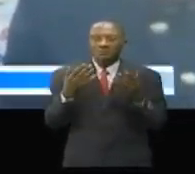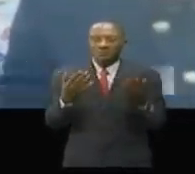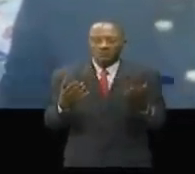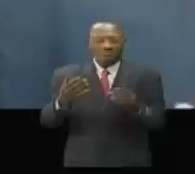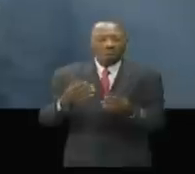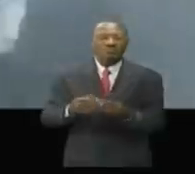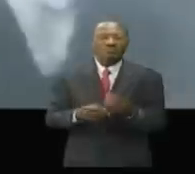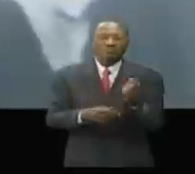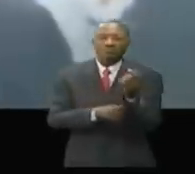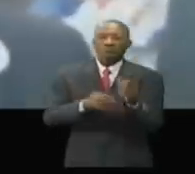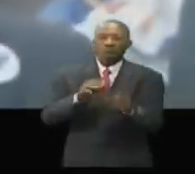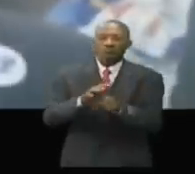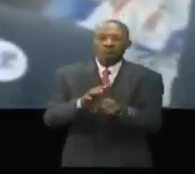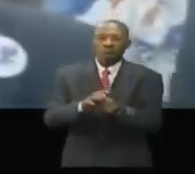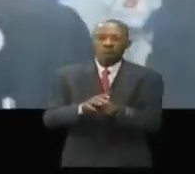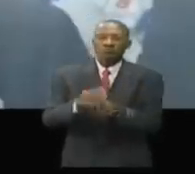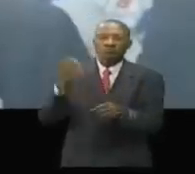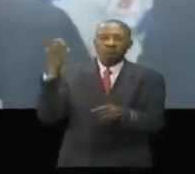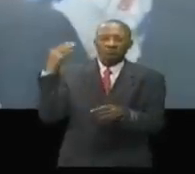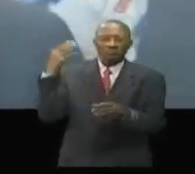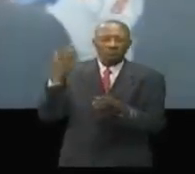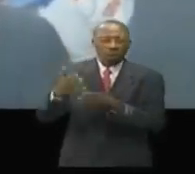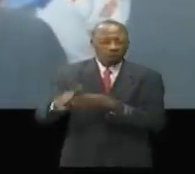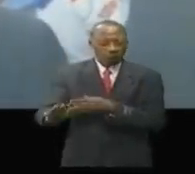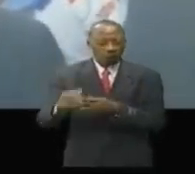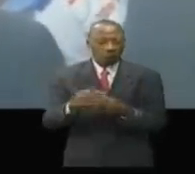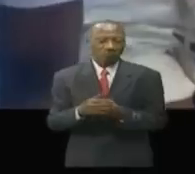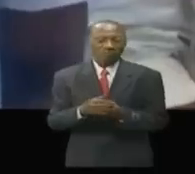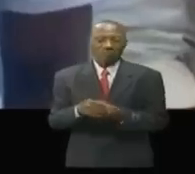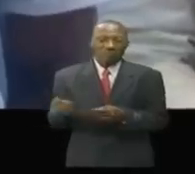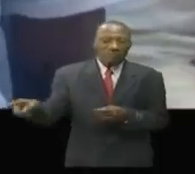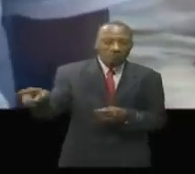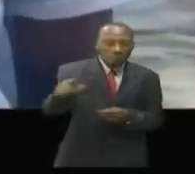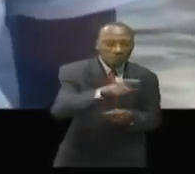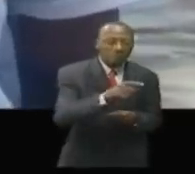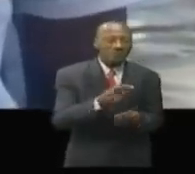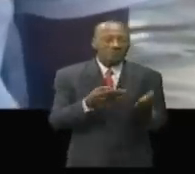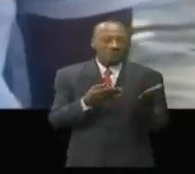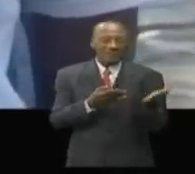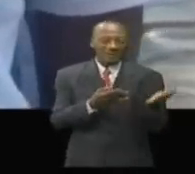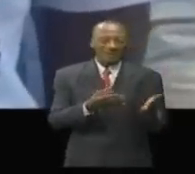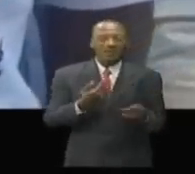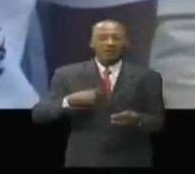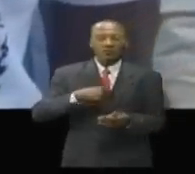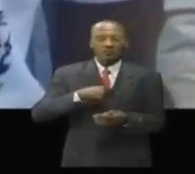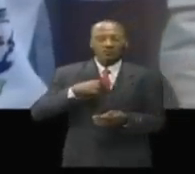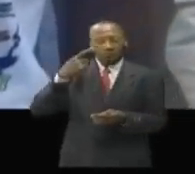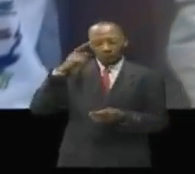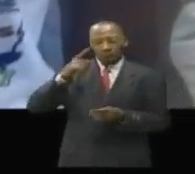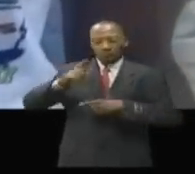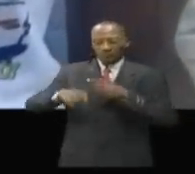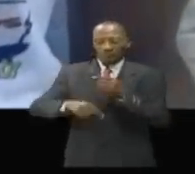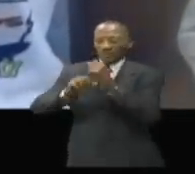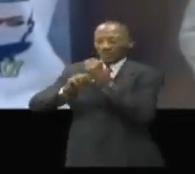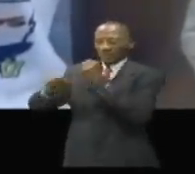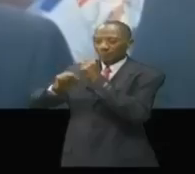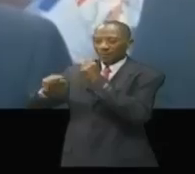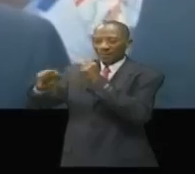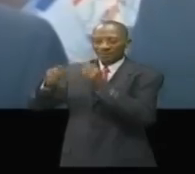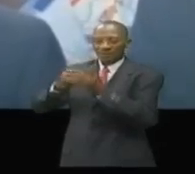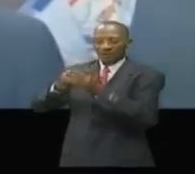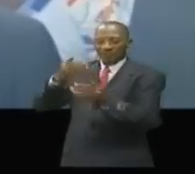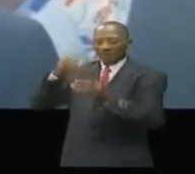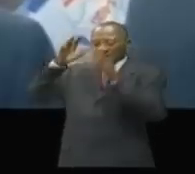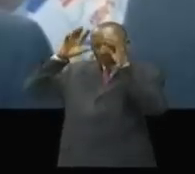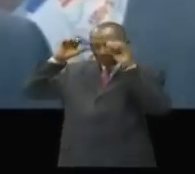triompher. Tu nous as aidés pendant la campagne de notre très cher Félix Antoine Tshisekedi Tshilombo en 2018. Tu